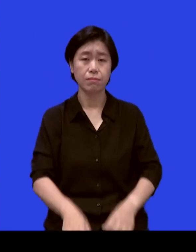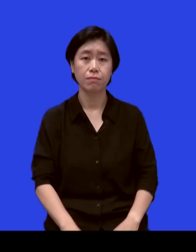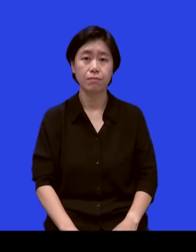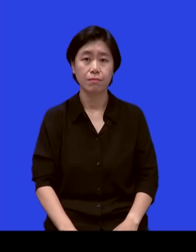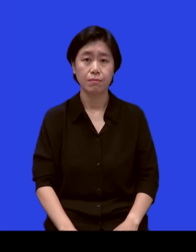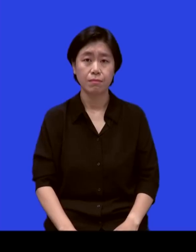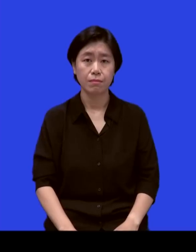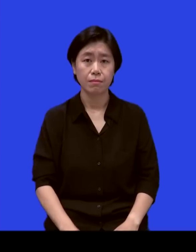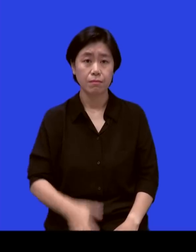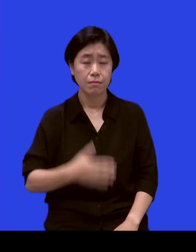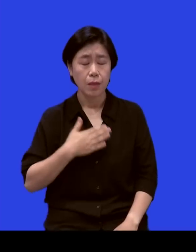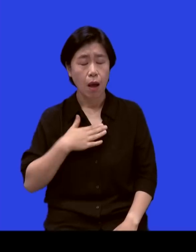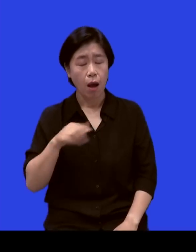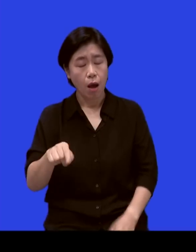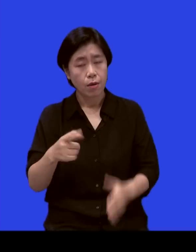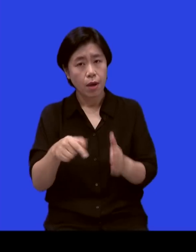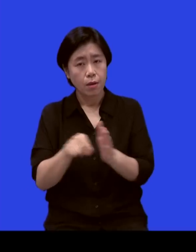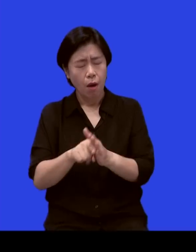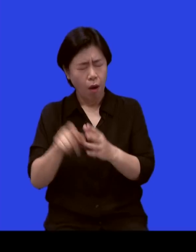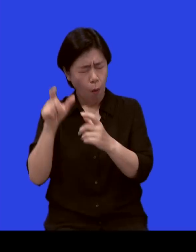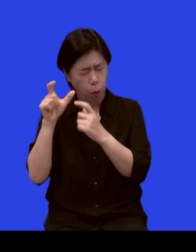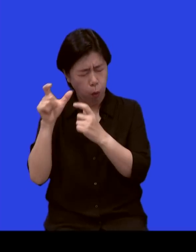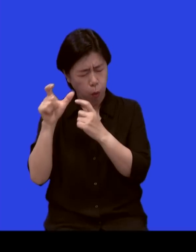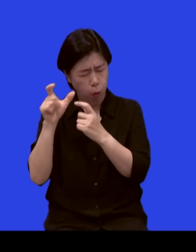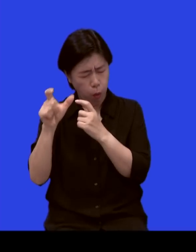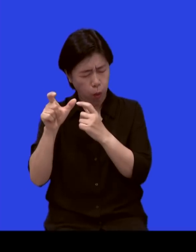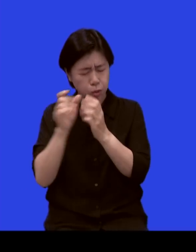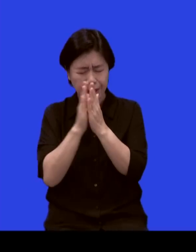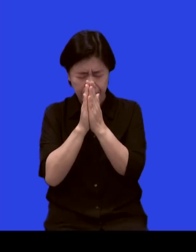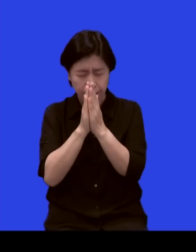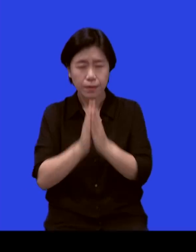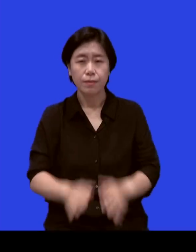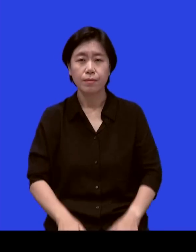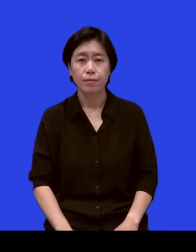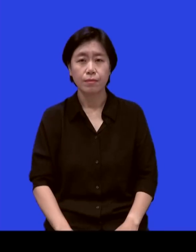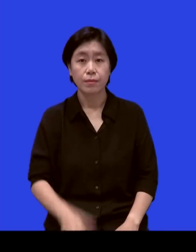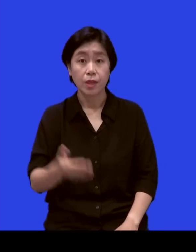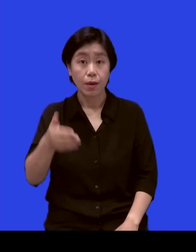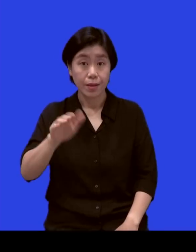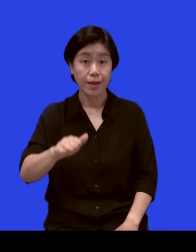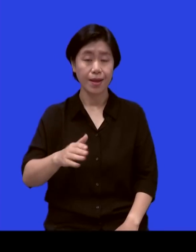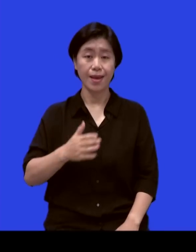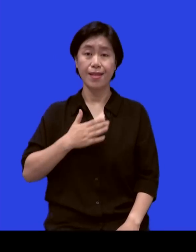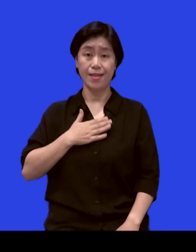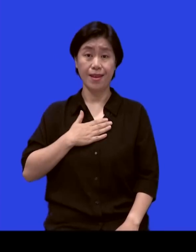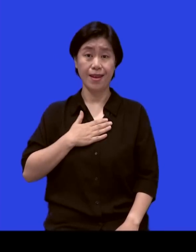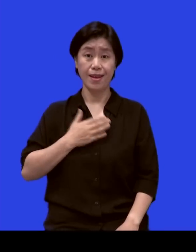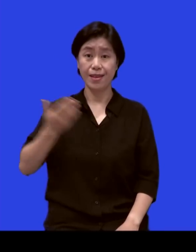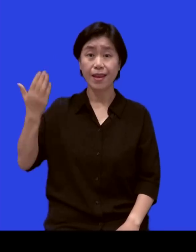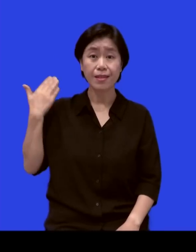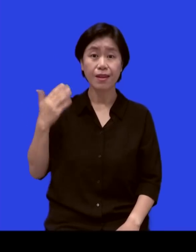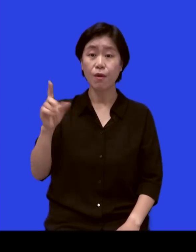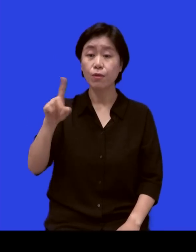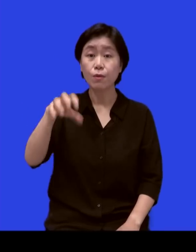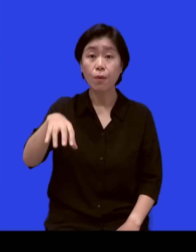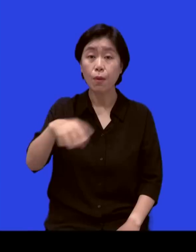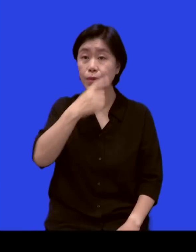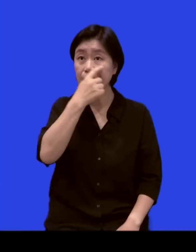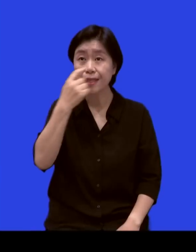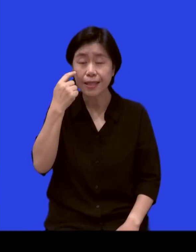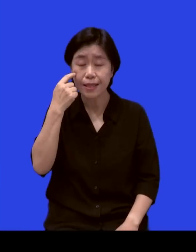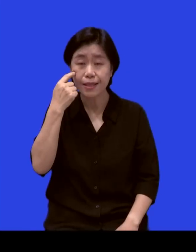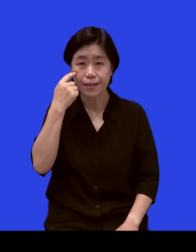그래서 자기가 그걸 두고 막 고민을 했다는 거예요. 기도하면서. 예. 근데 제 그 어떤 프로에서 나온 그 간증을 보고